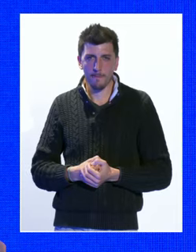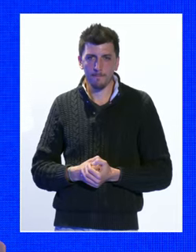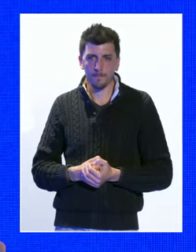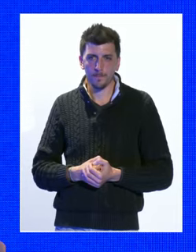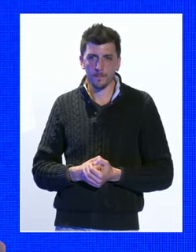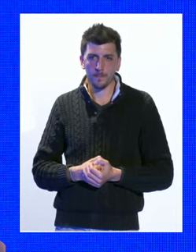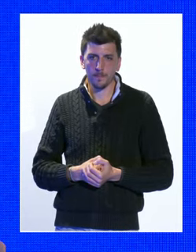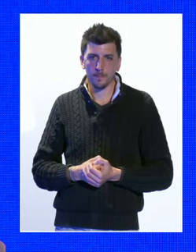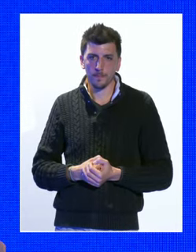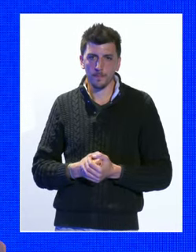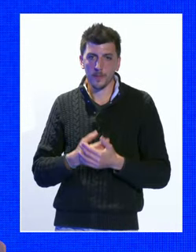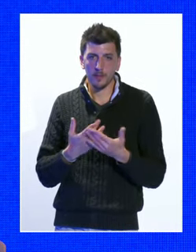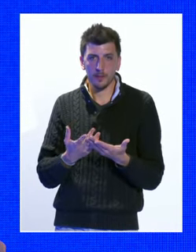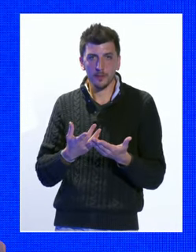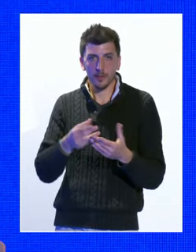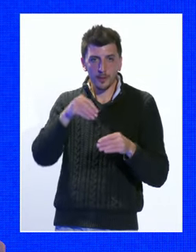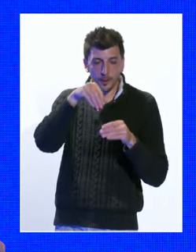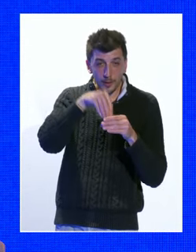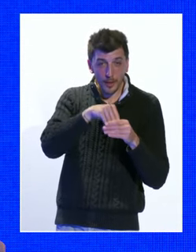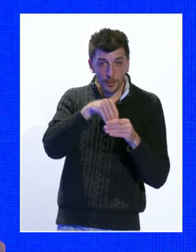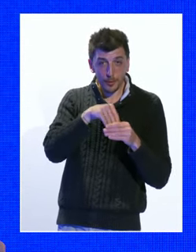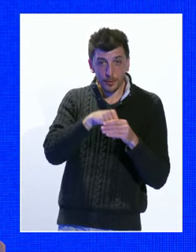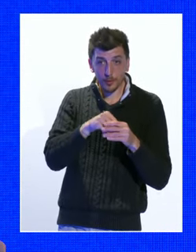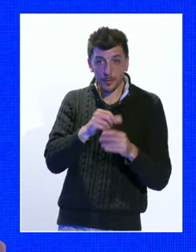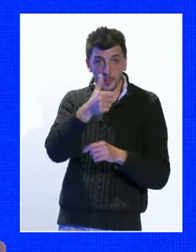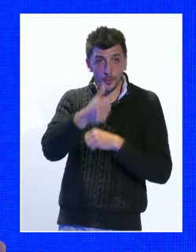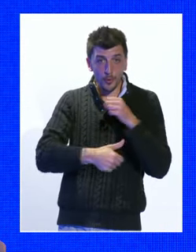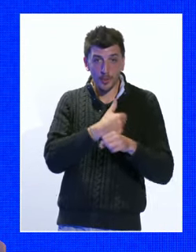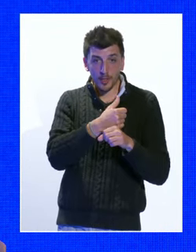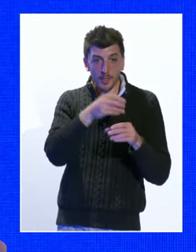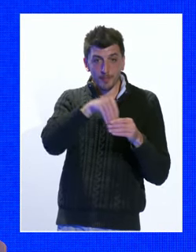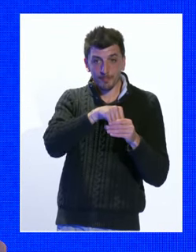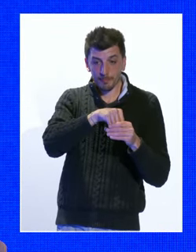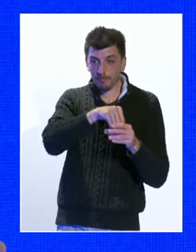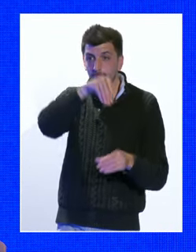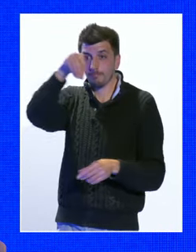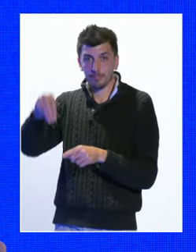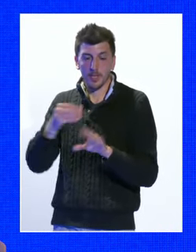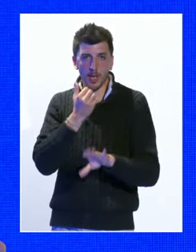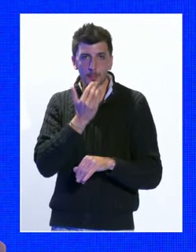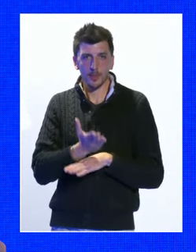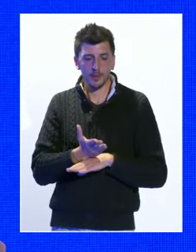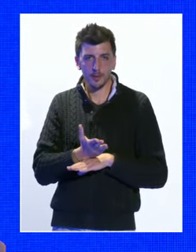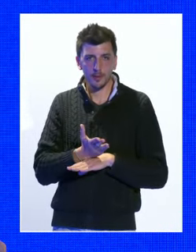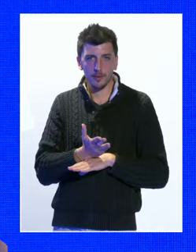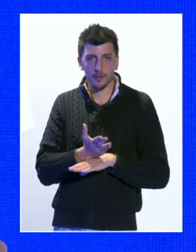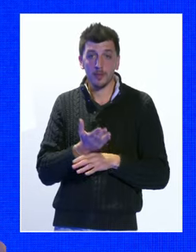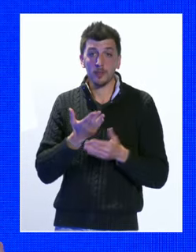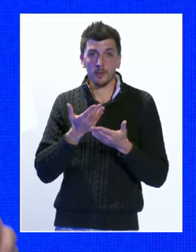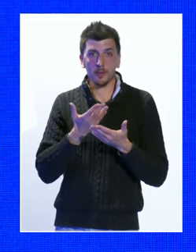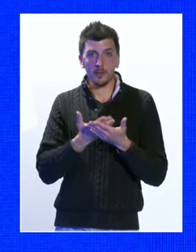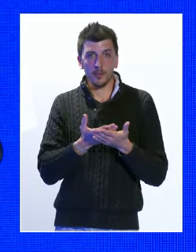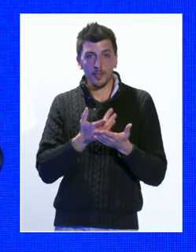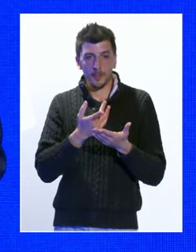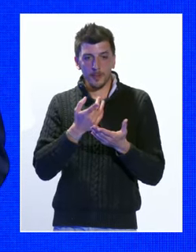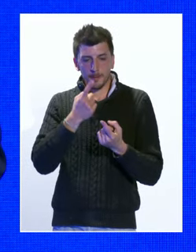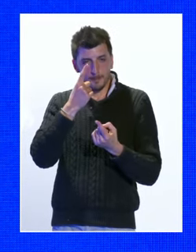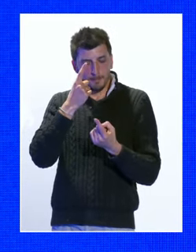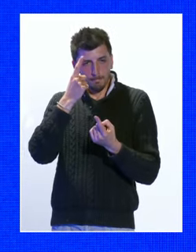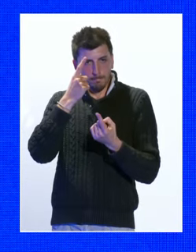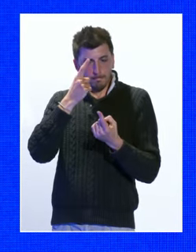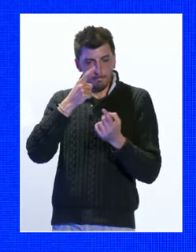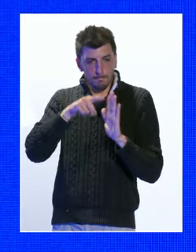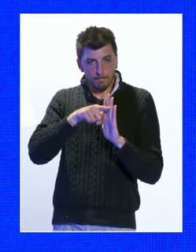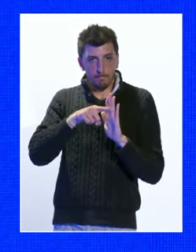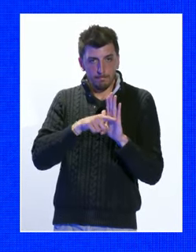faire des économies une année et les verser sur le budget de l'année suivante ? Impossible. Les principes